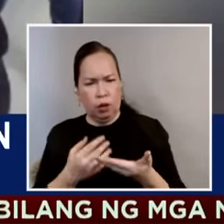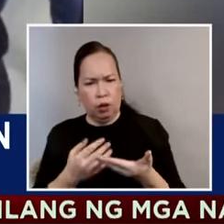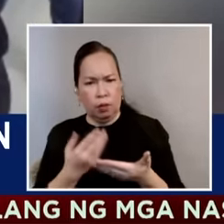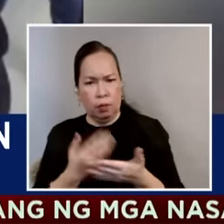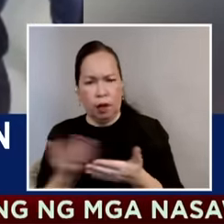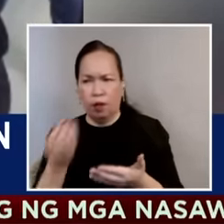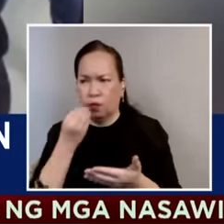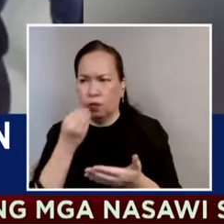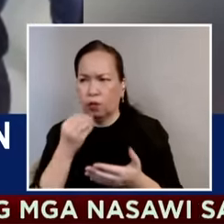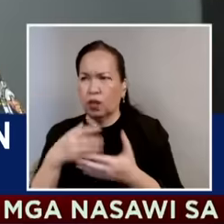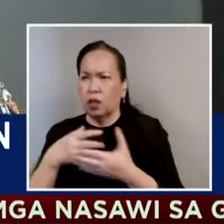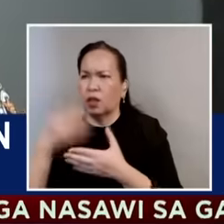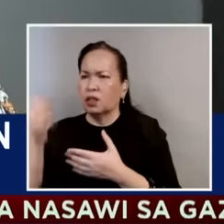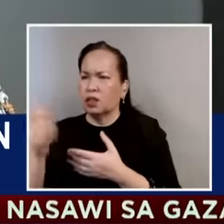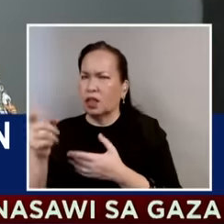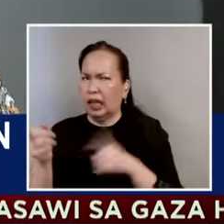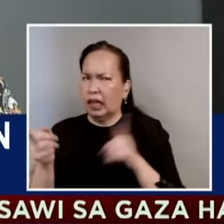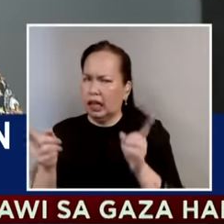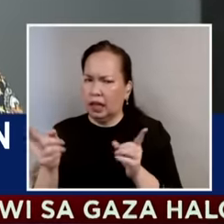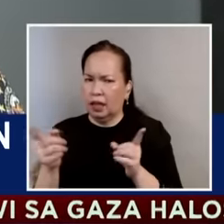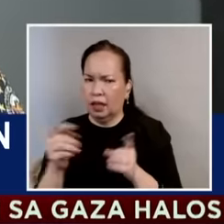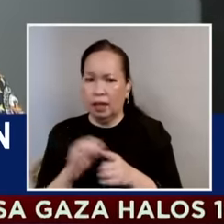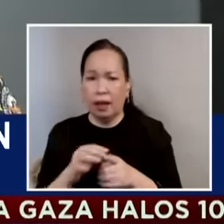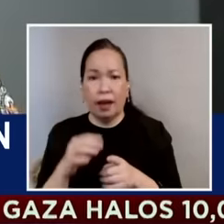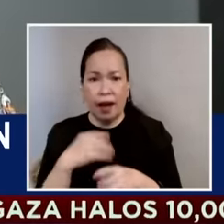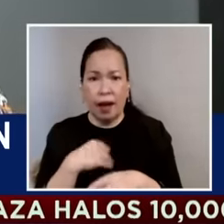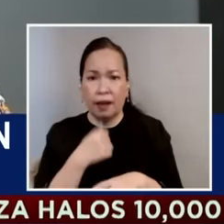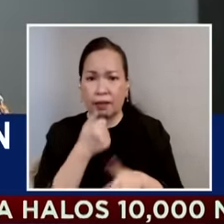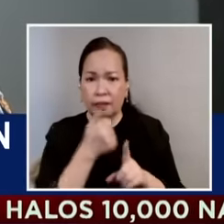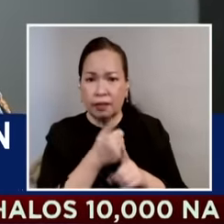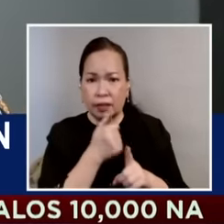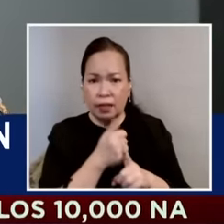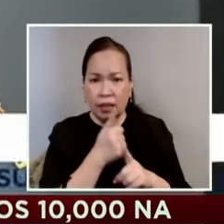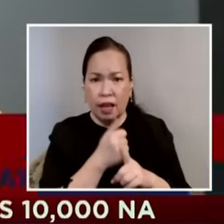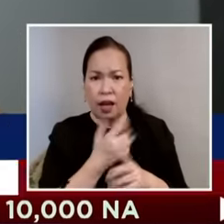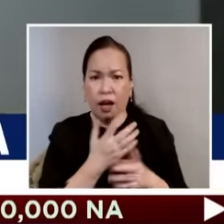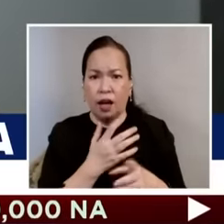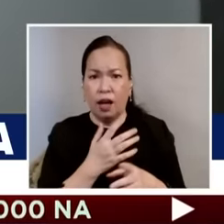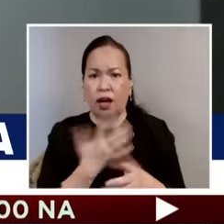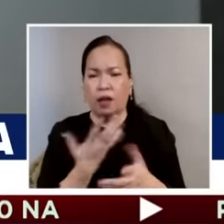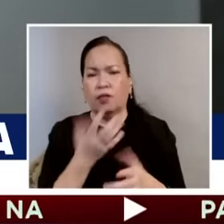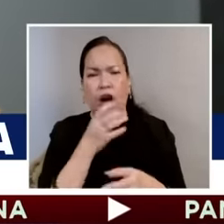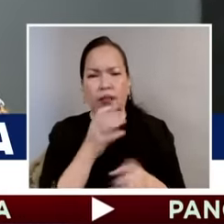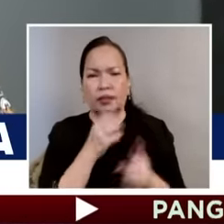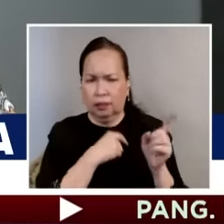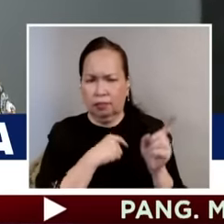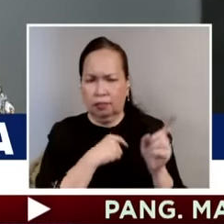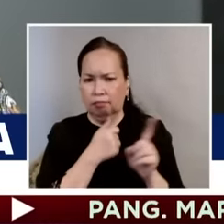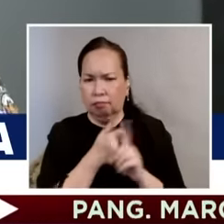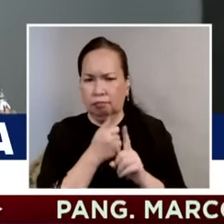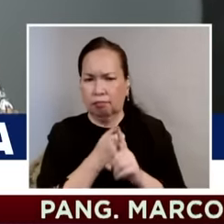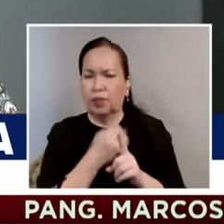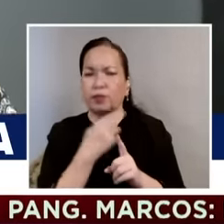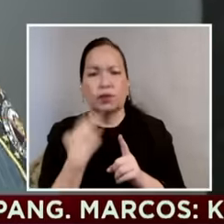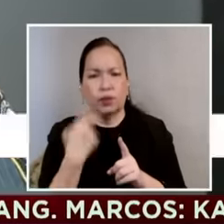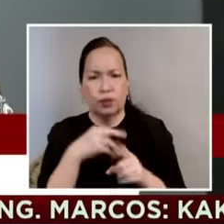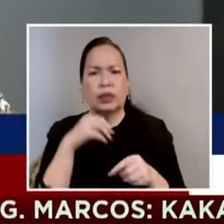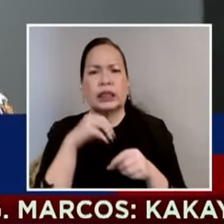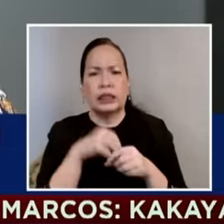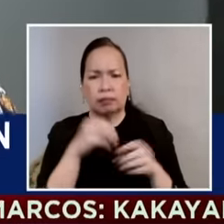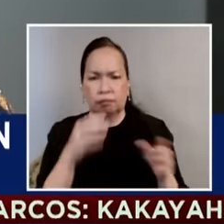pagkain sa labas ng gusali. Meron silang functioning na mess hall or restaurant inside the